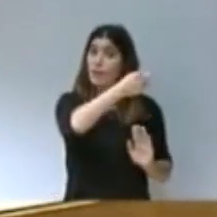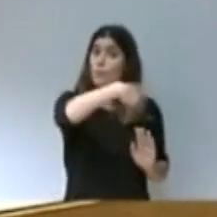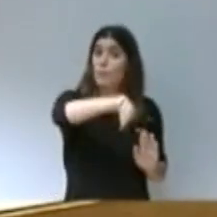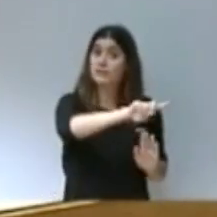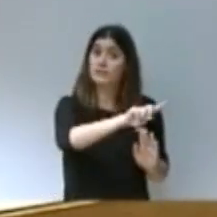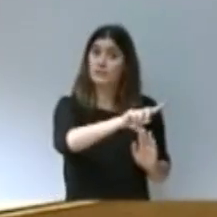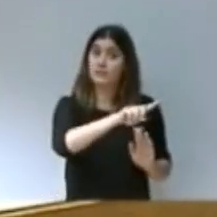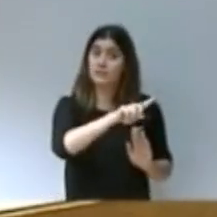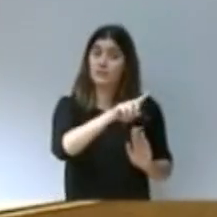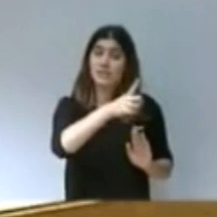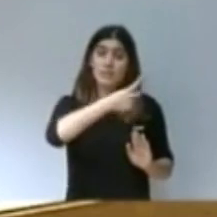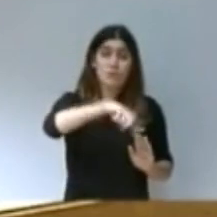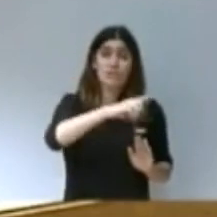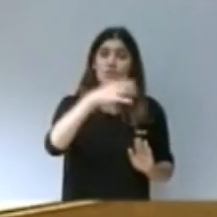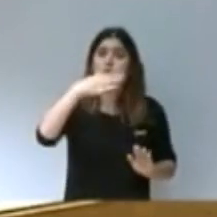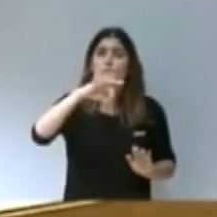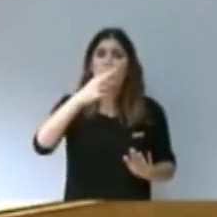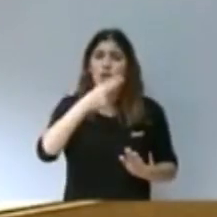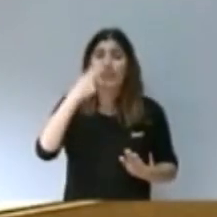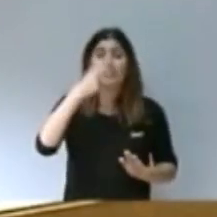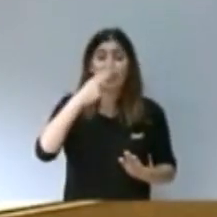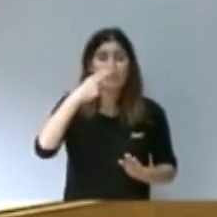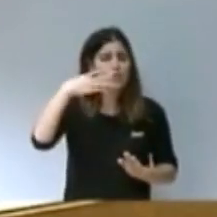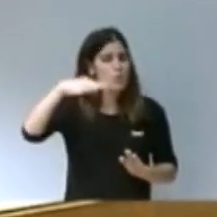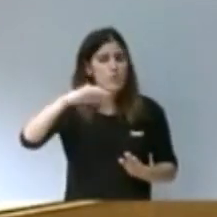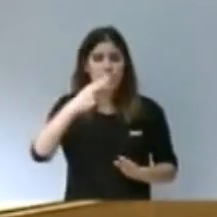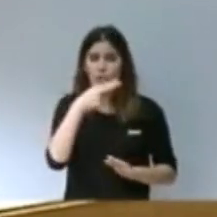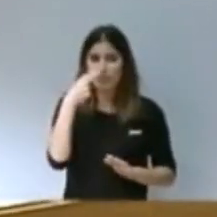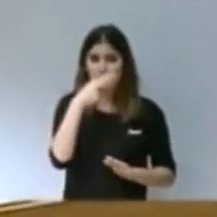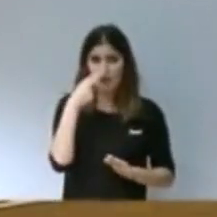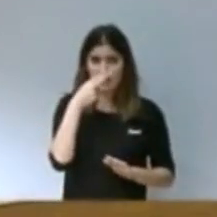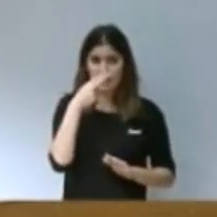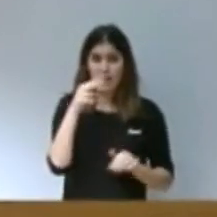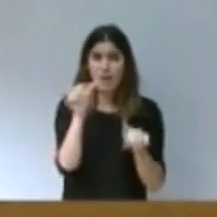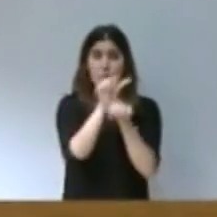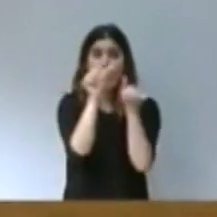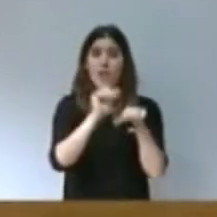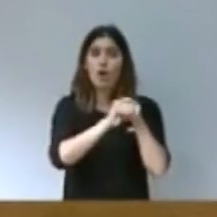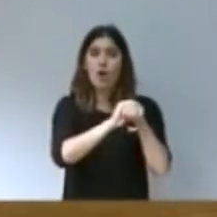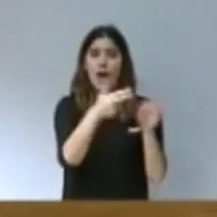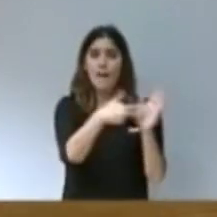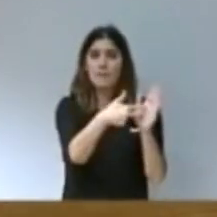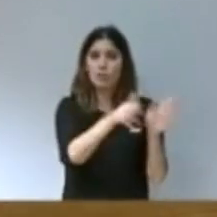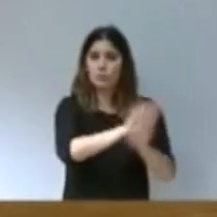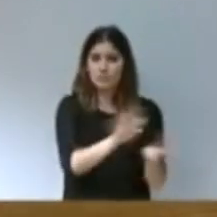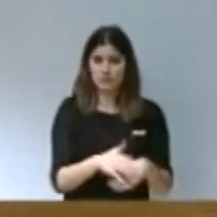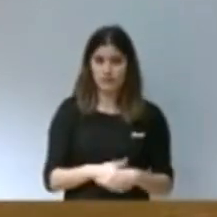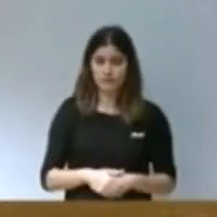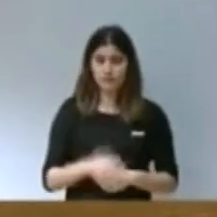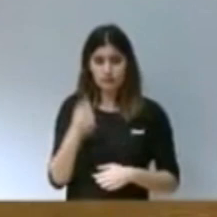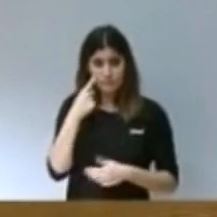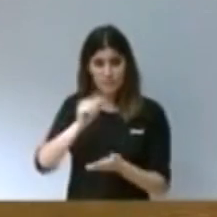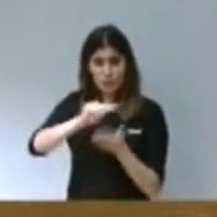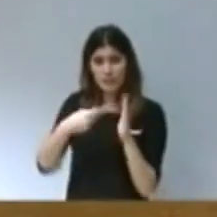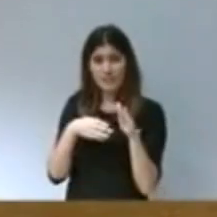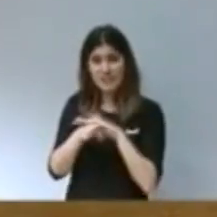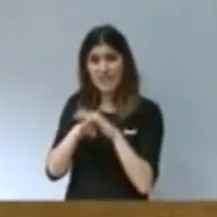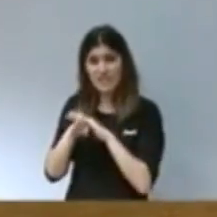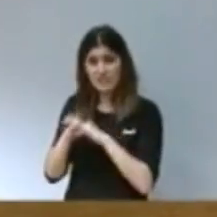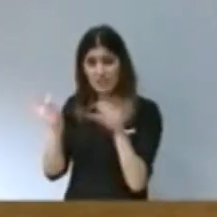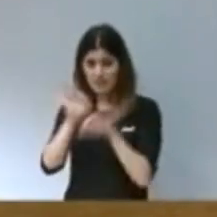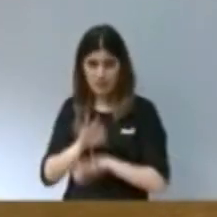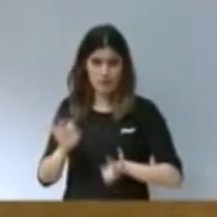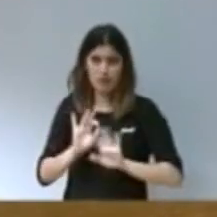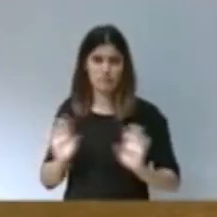a vostès sí que l'únic que els interessava era el model dels amiguets. I mire, contactes d'accessibilitat no se n'ha tret